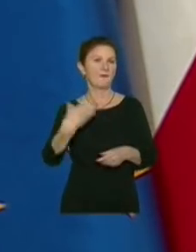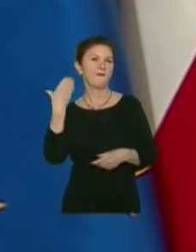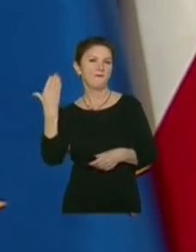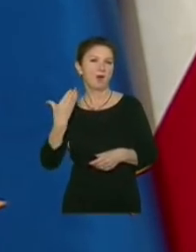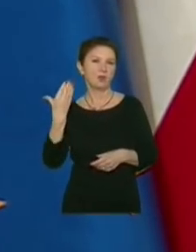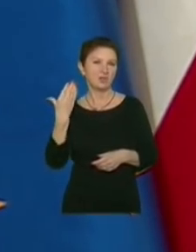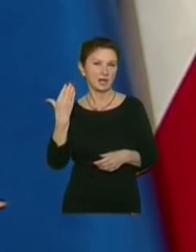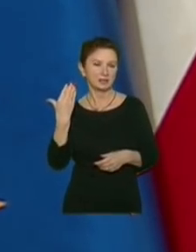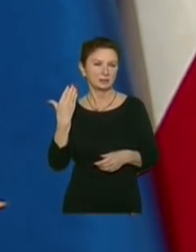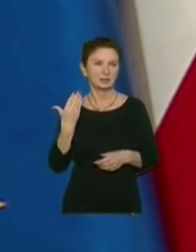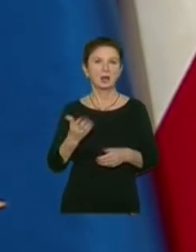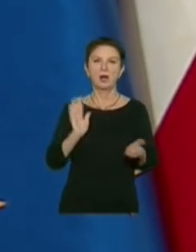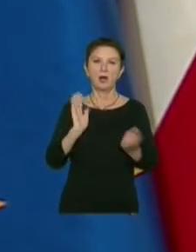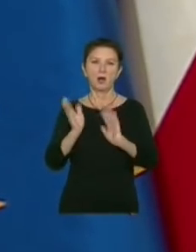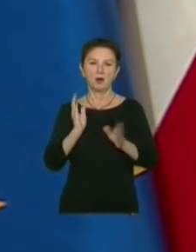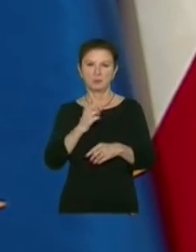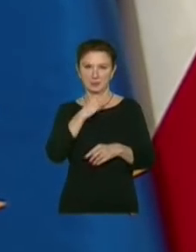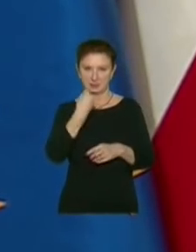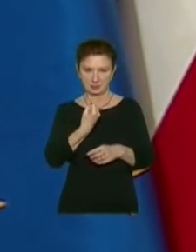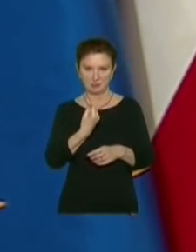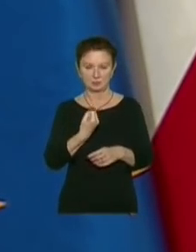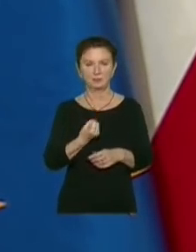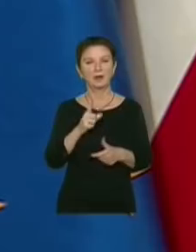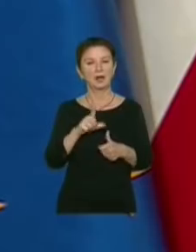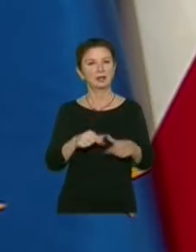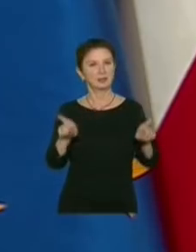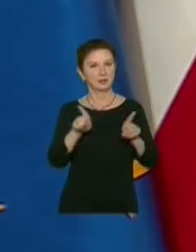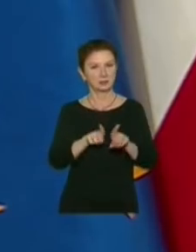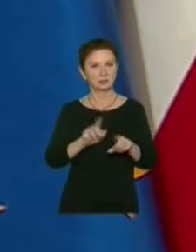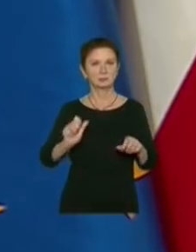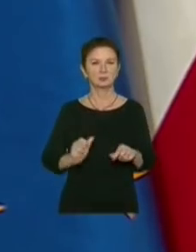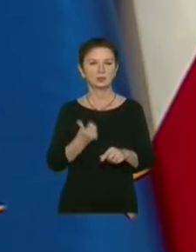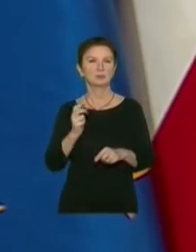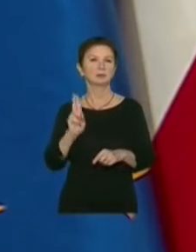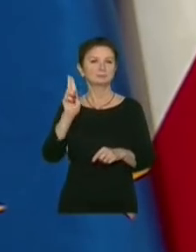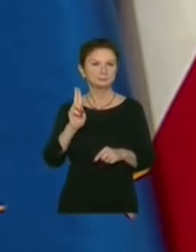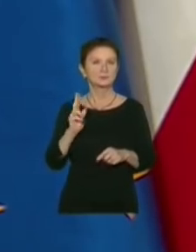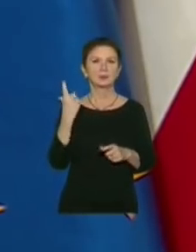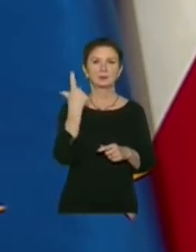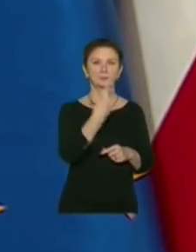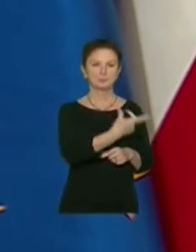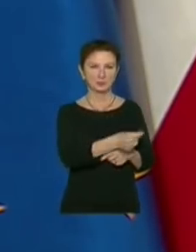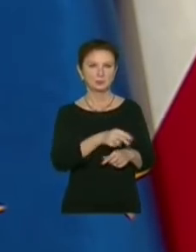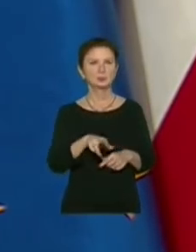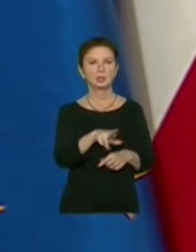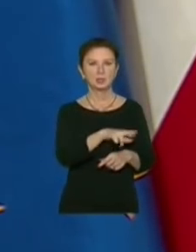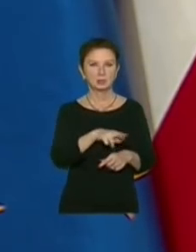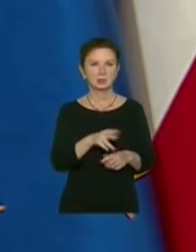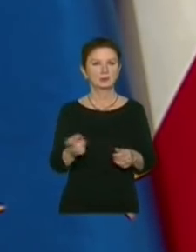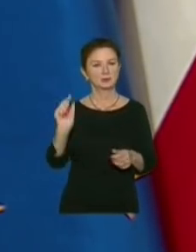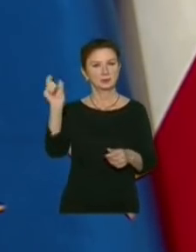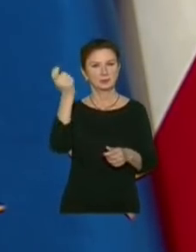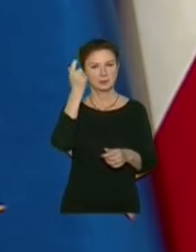z opieką nad seniorami, ale również, żeby zaczęli zgłaszać się do regionalnych centrum krwiodawstwa